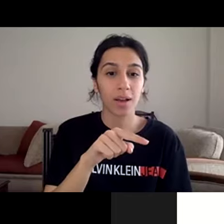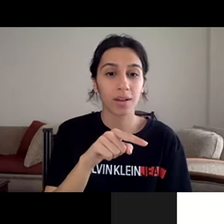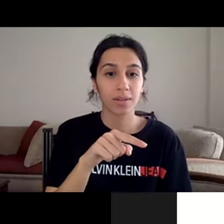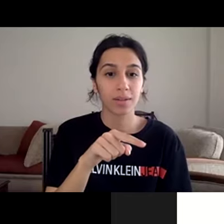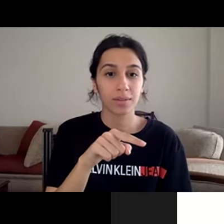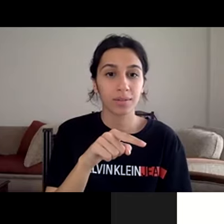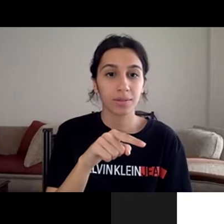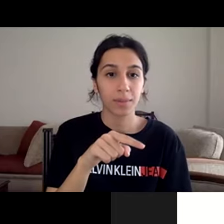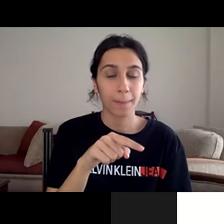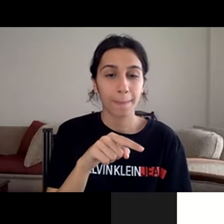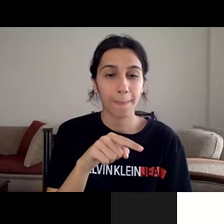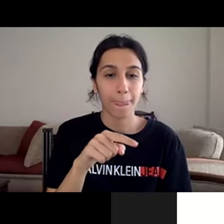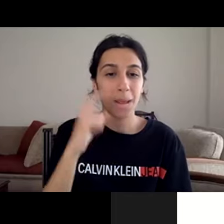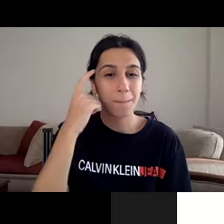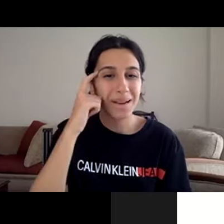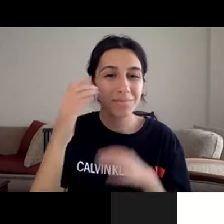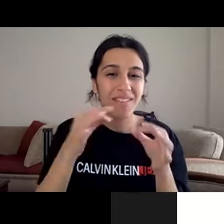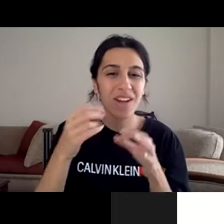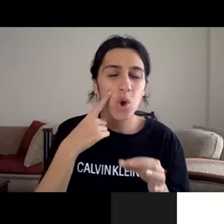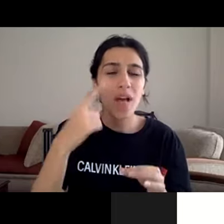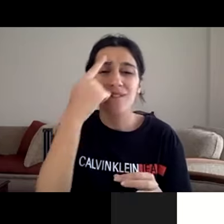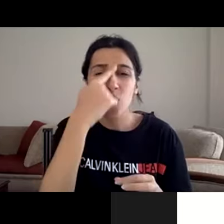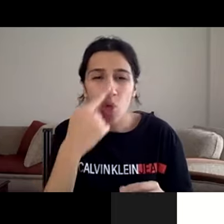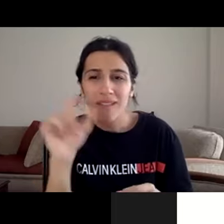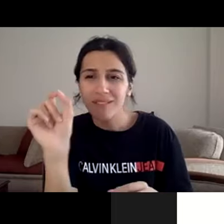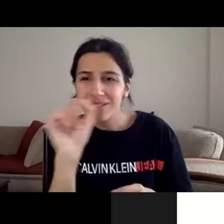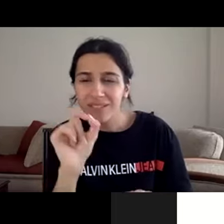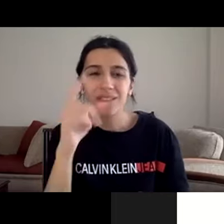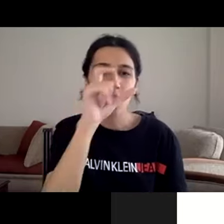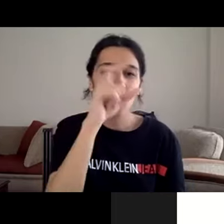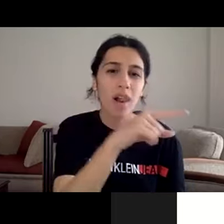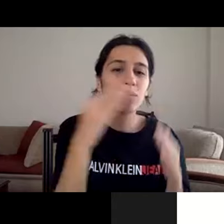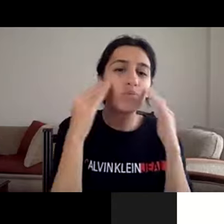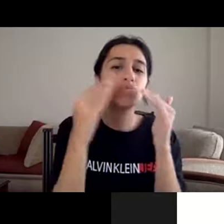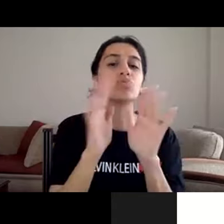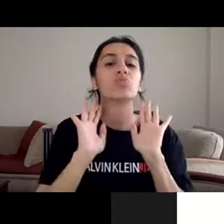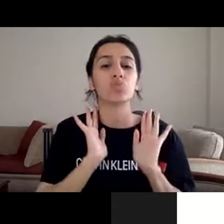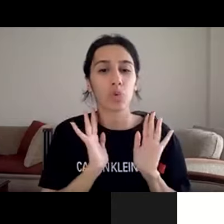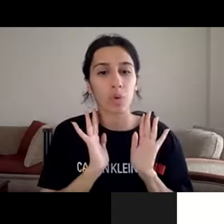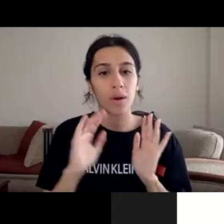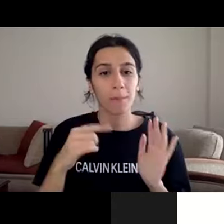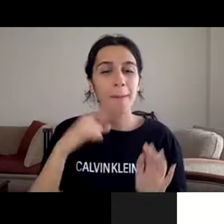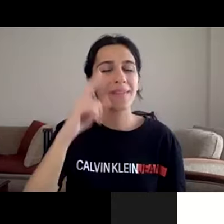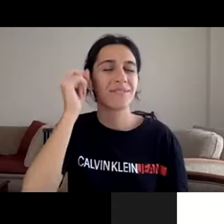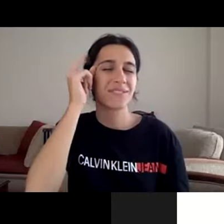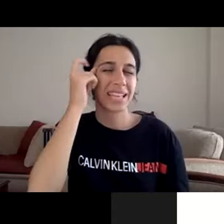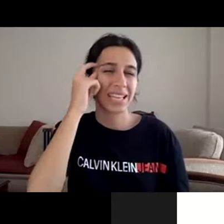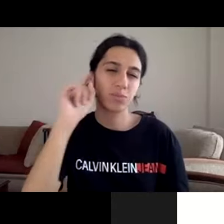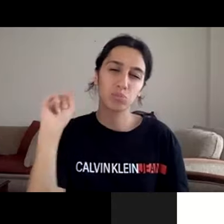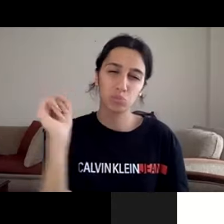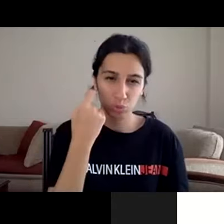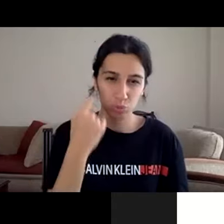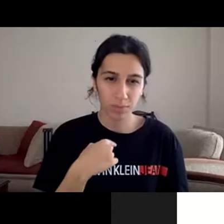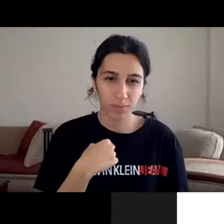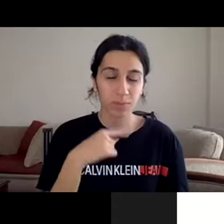hani bilimsel ifadelerle bazen resimlerdekiler uyuşmayabiliyor. Ben şimdi burada kendimce bir fikir ürettim. Ben de bu